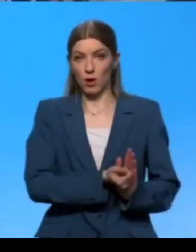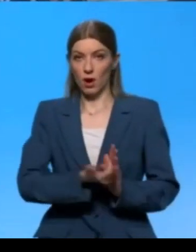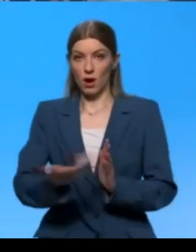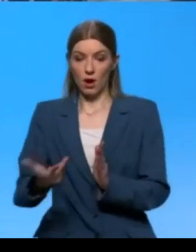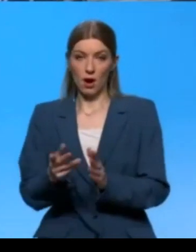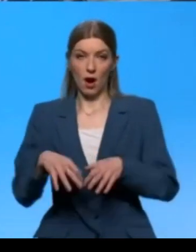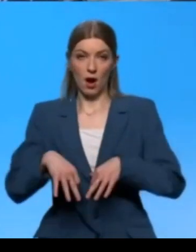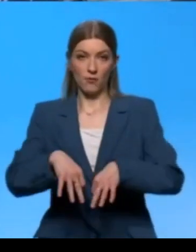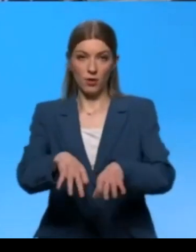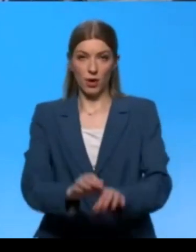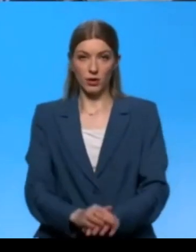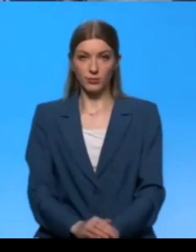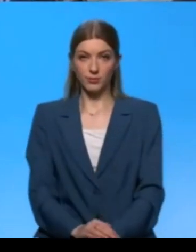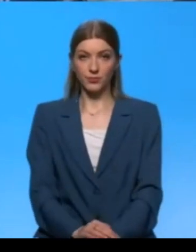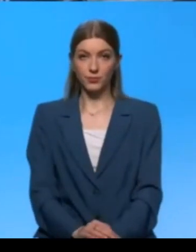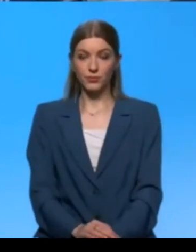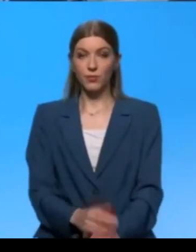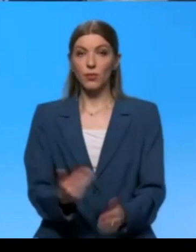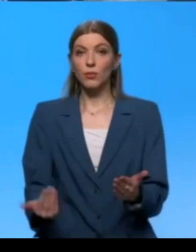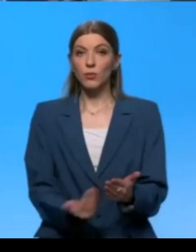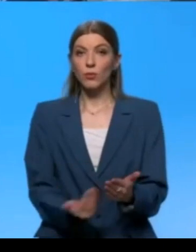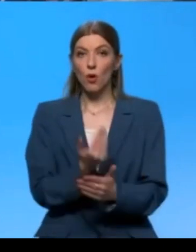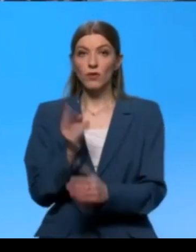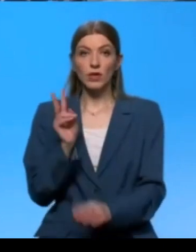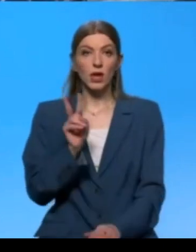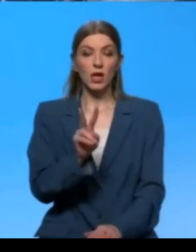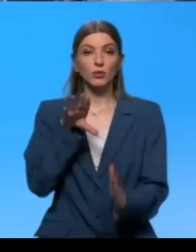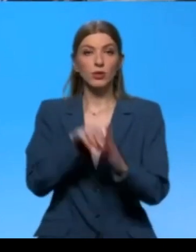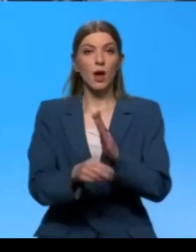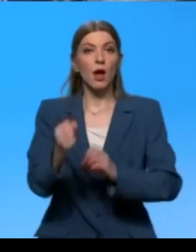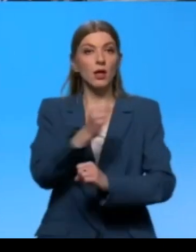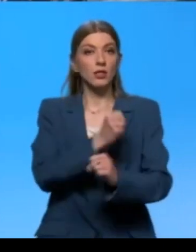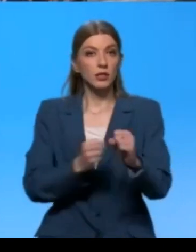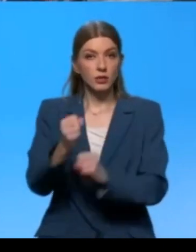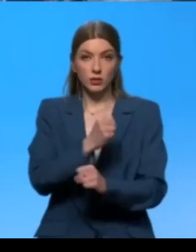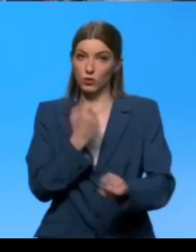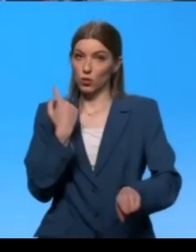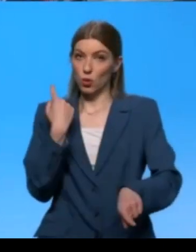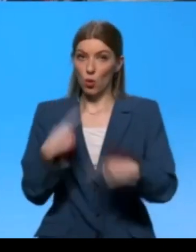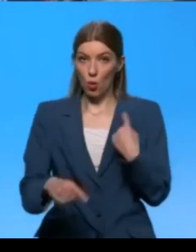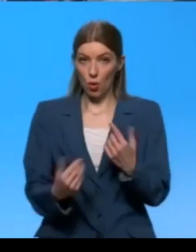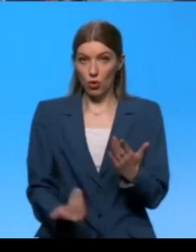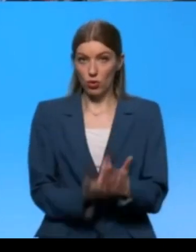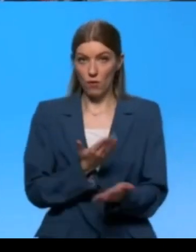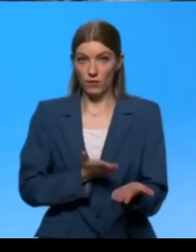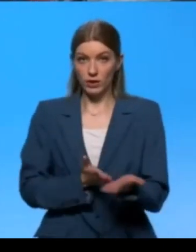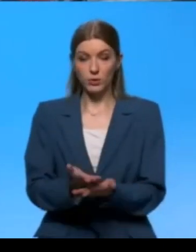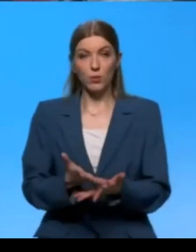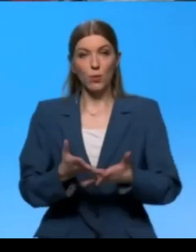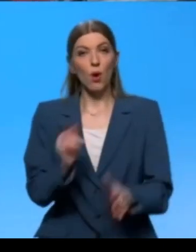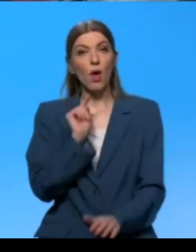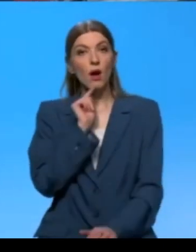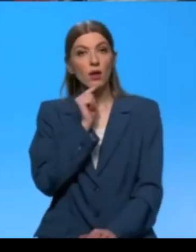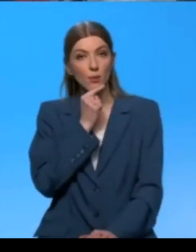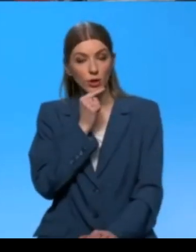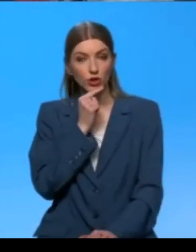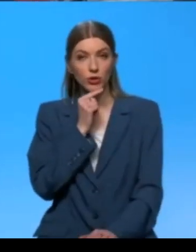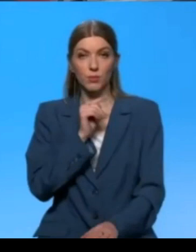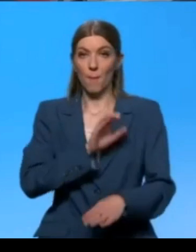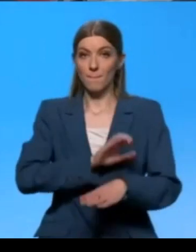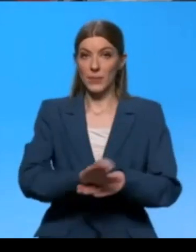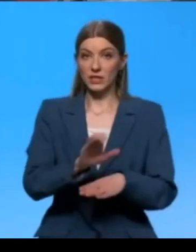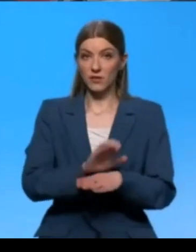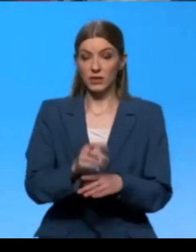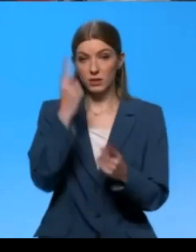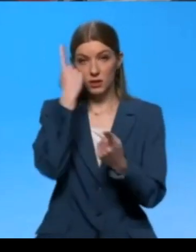отличаются принципиально типом двигателя там расположен асинхронный тип двигателя он более экономичен и производители заявляют до